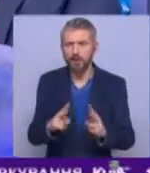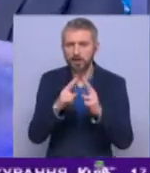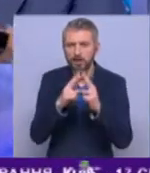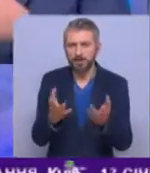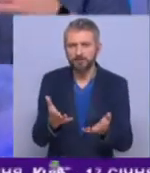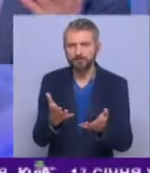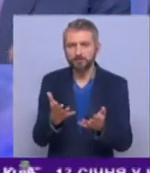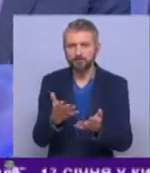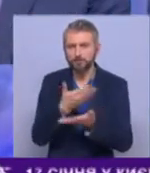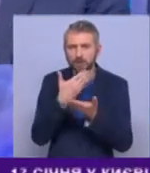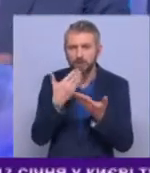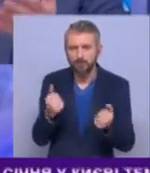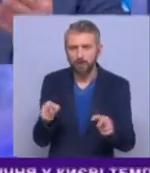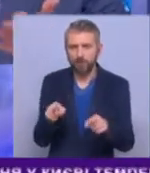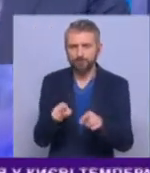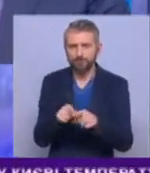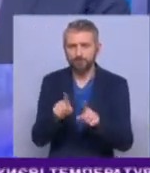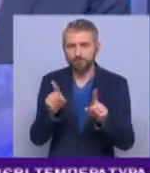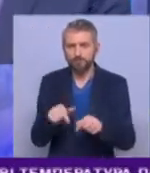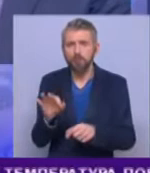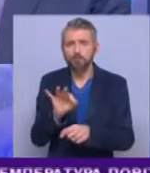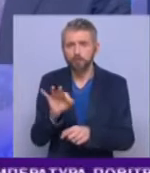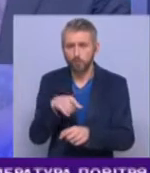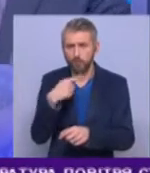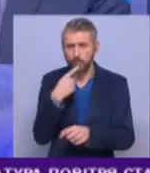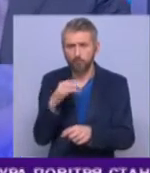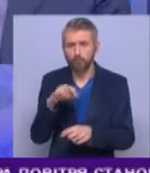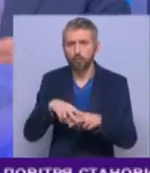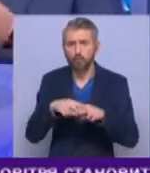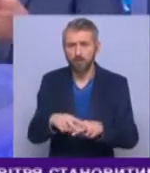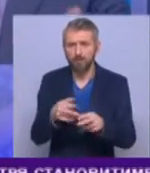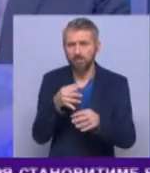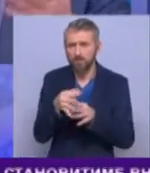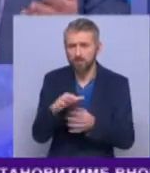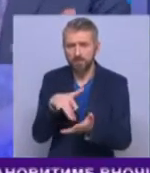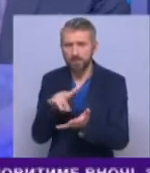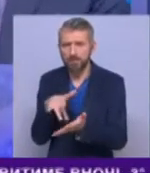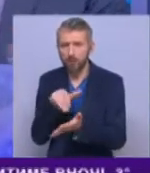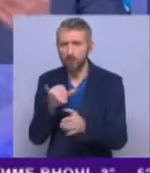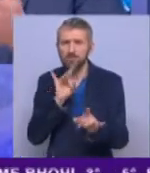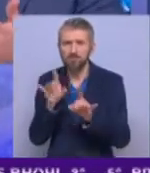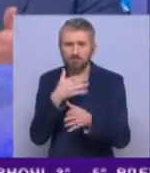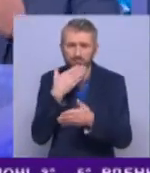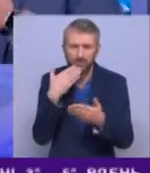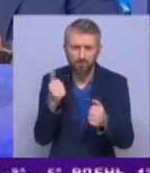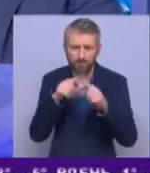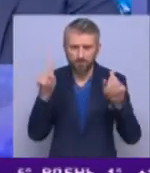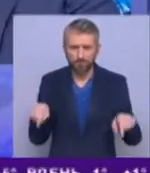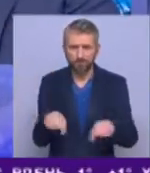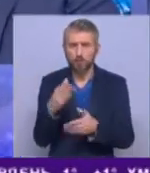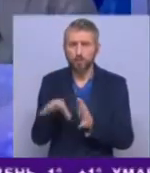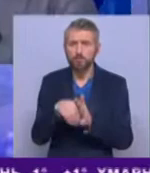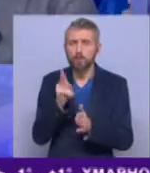в... ну, немає такої, та, навіть, що, про що ми говоримо про столиці, невеличкі міста, в них немає бігбордів, в них, якщо вибирають там